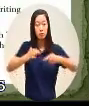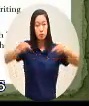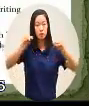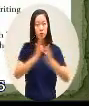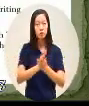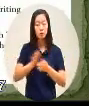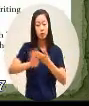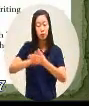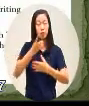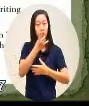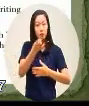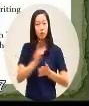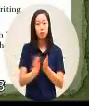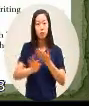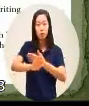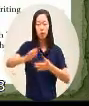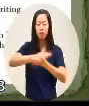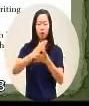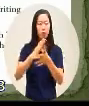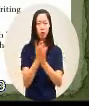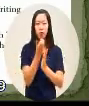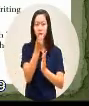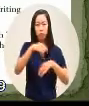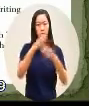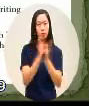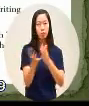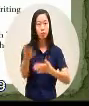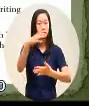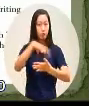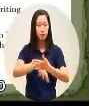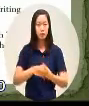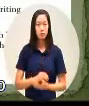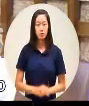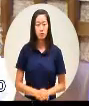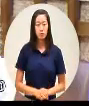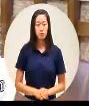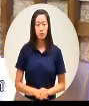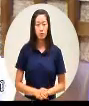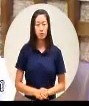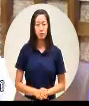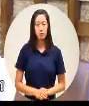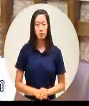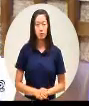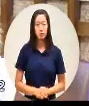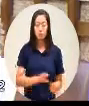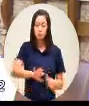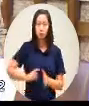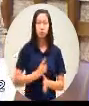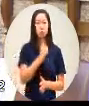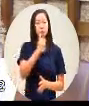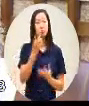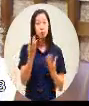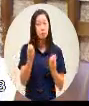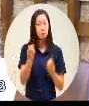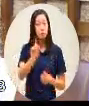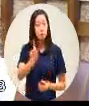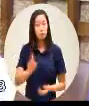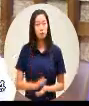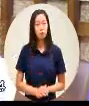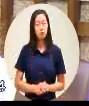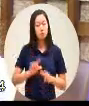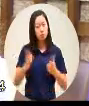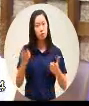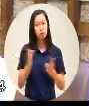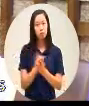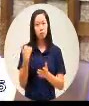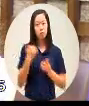还有这个雅思国际英语测验，你都把它放进来了。那跟议长报告，这个大概都要到补